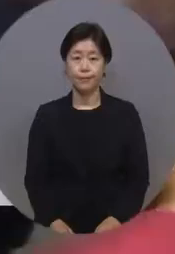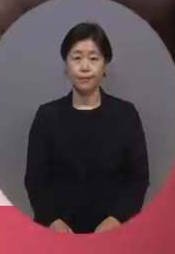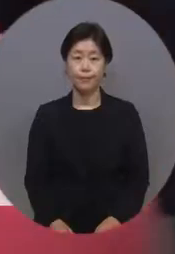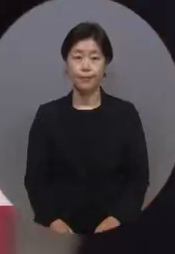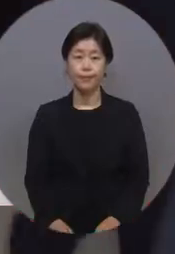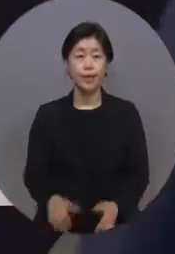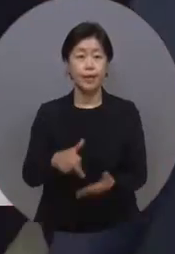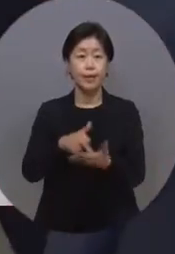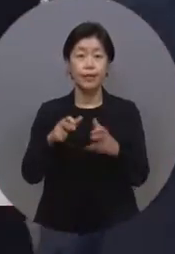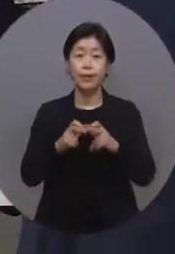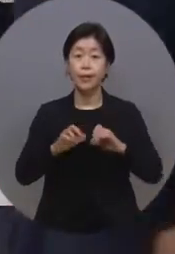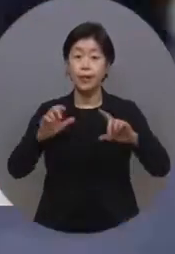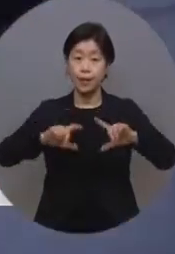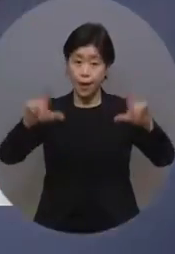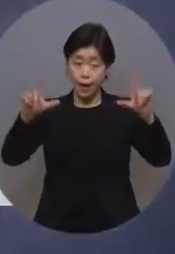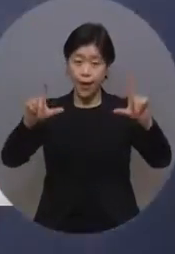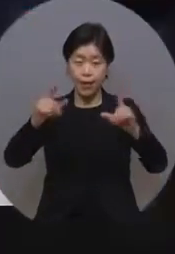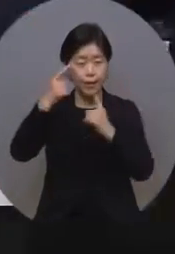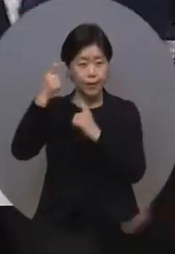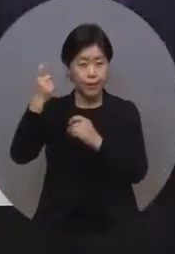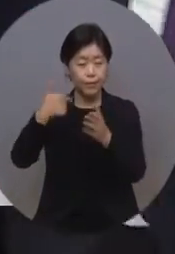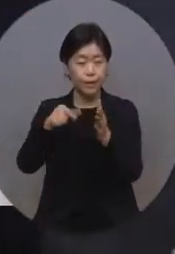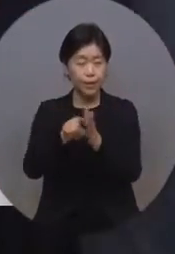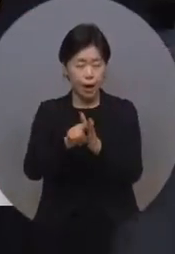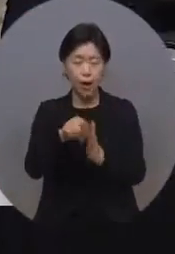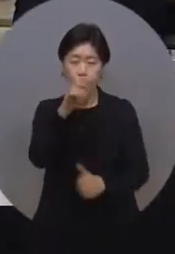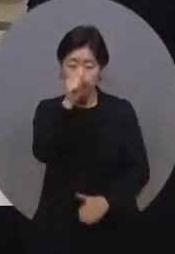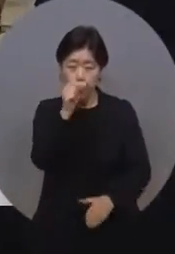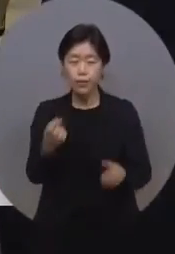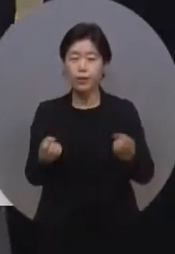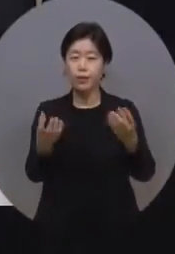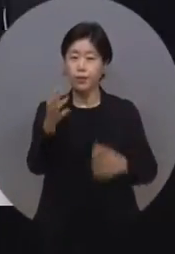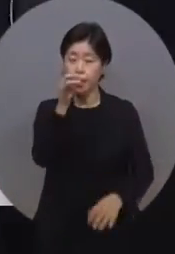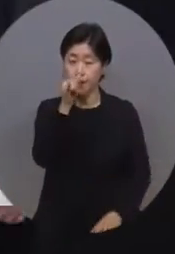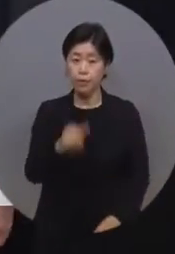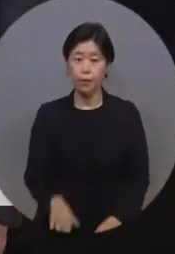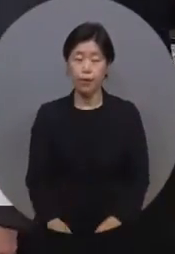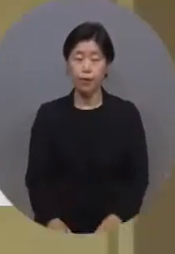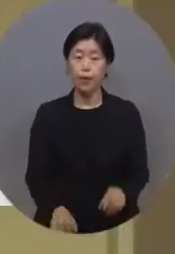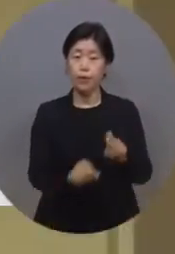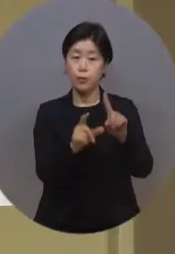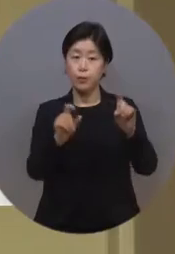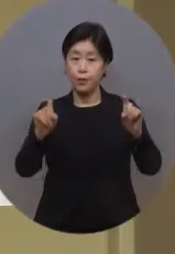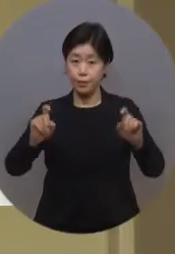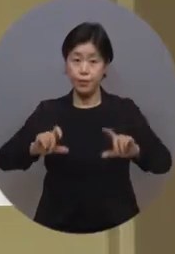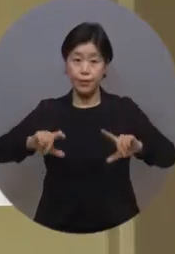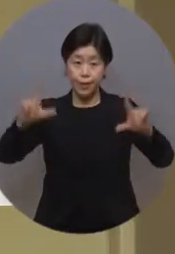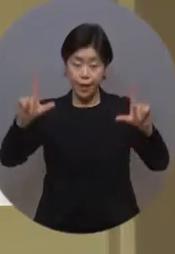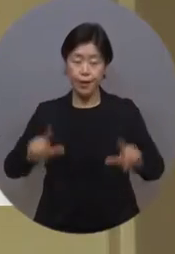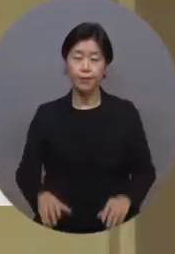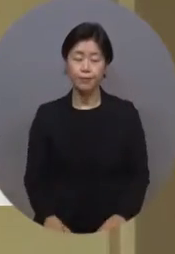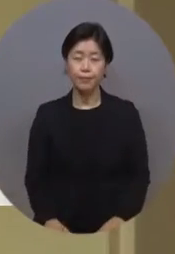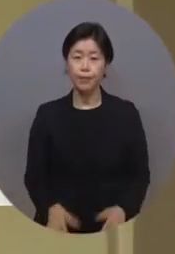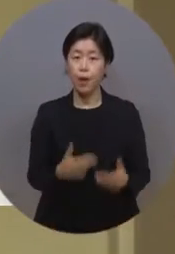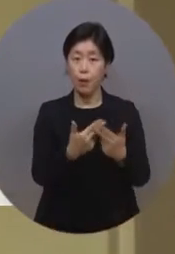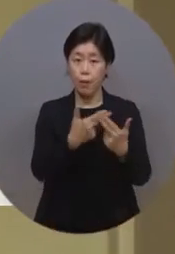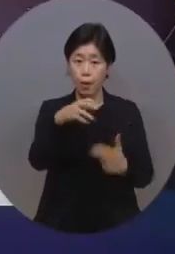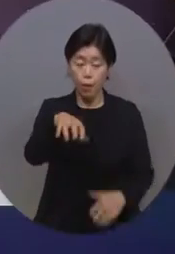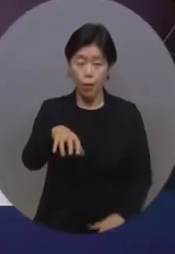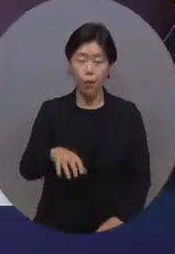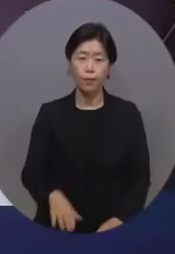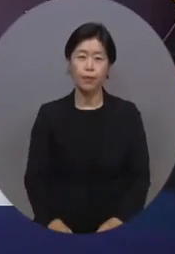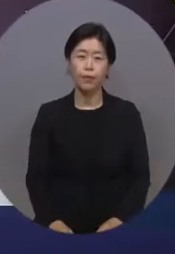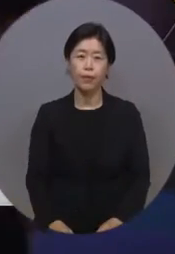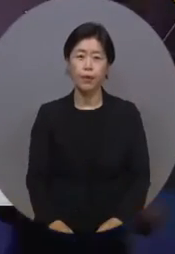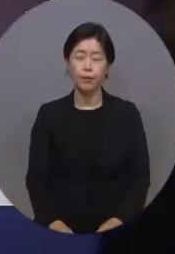지체 장애인의 날을 기념하는 뜻깊은 행사가 열렸습니다 지난 11일 한국 지체장애인협회는 63 컨벤션센터